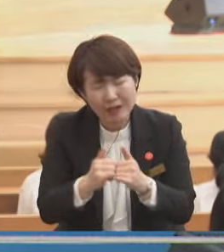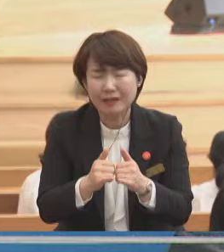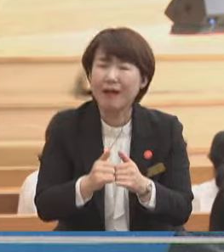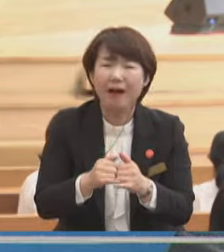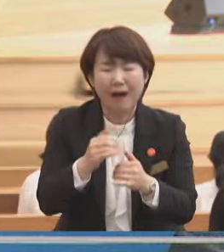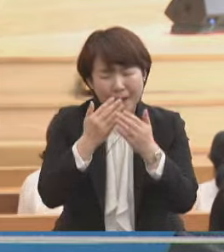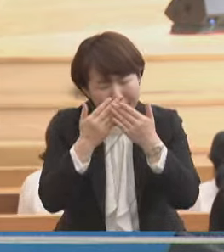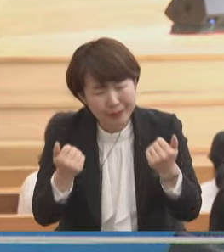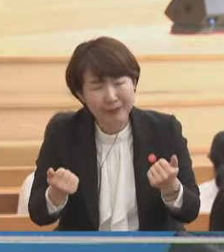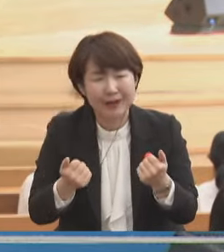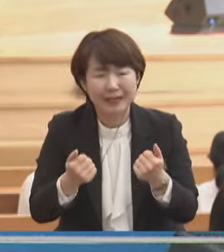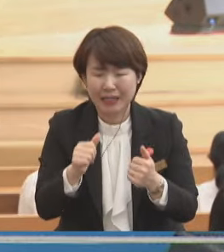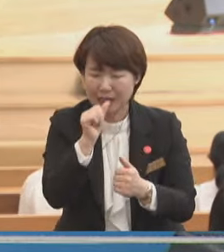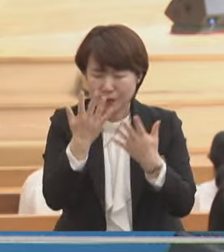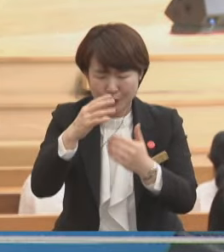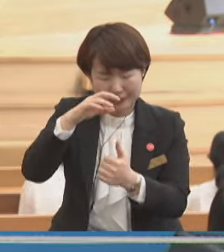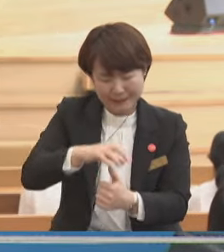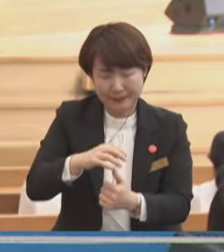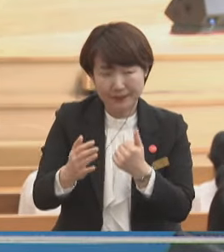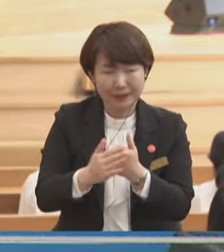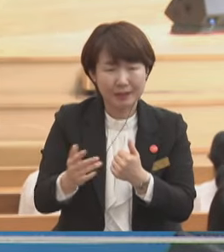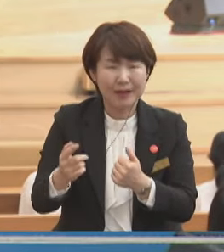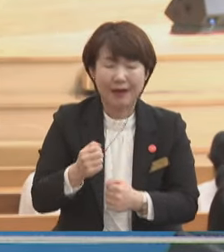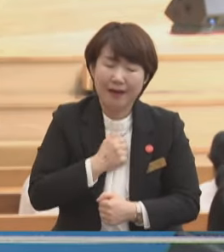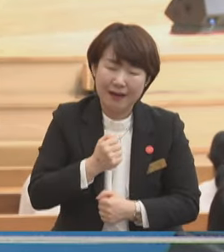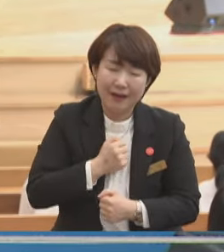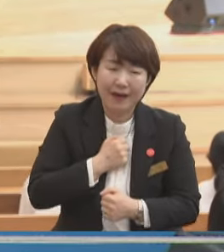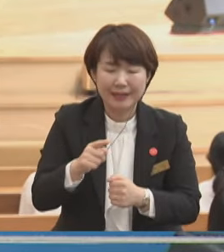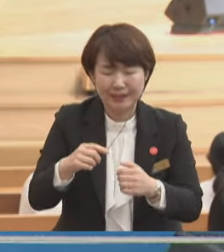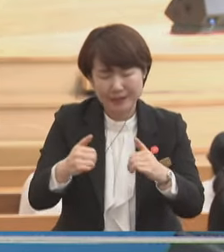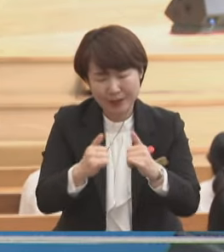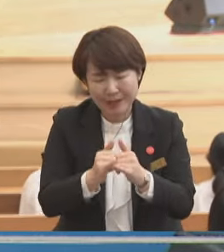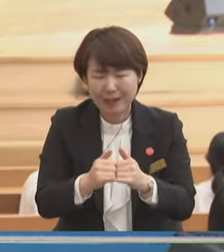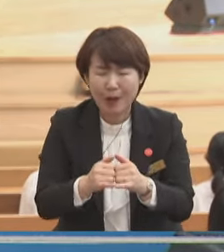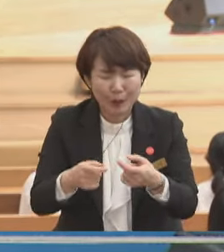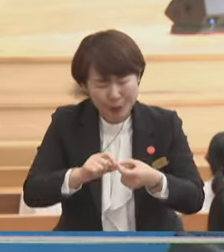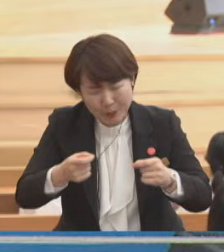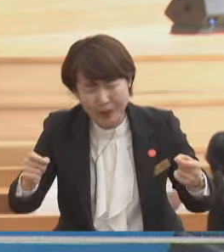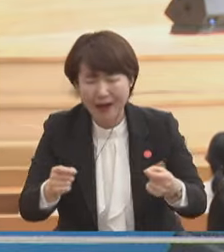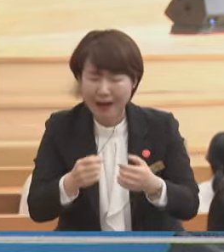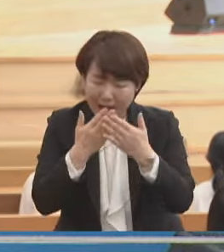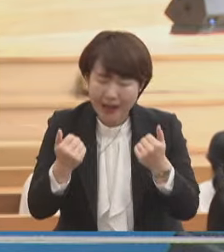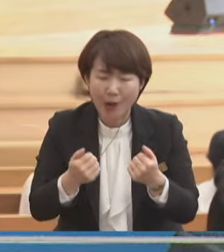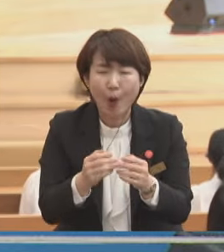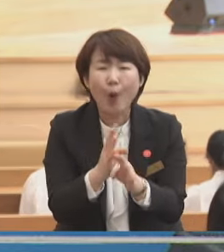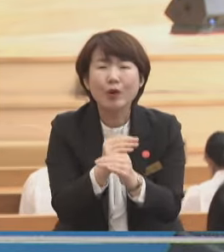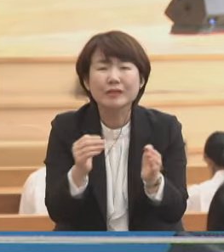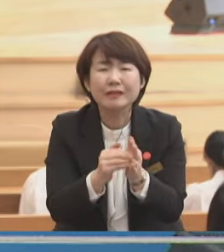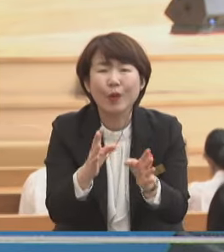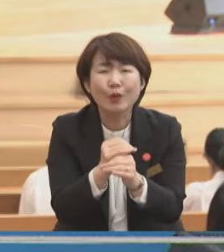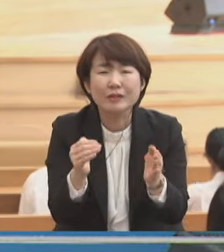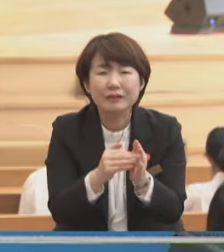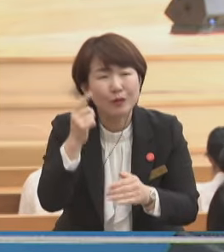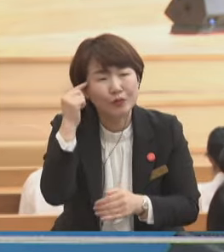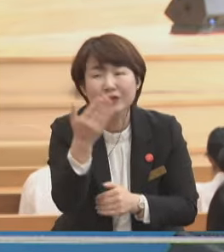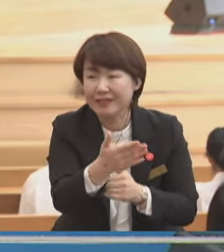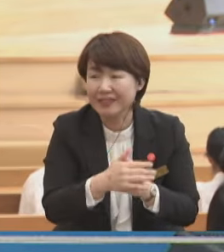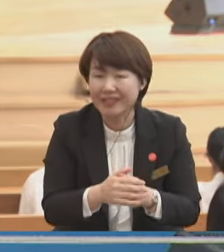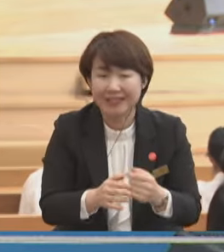끝나겠네 왜냐면 수용소에 있으니까 갇혀 있으니까이 전쟁이 언제 끝나겠네 그렇게 물었대요 물었더니